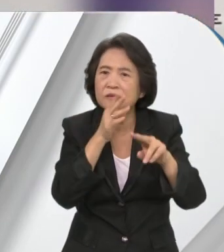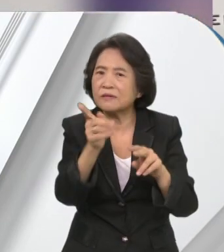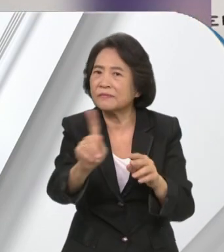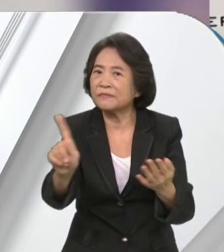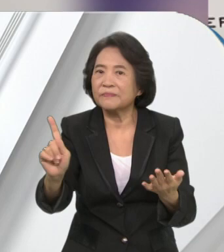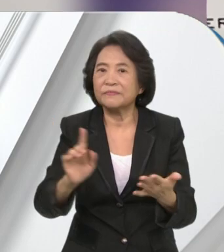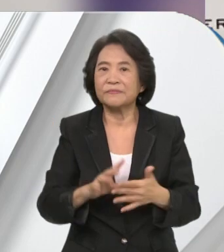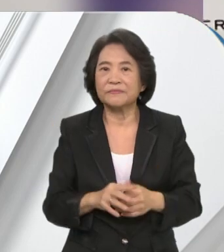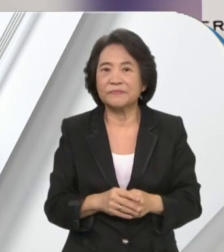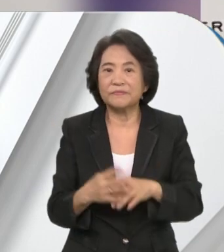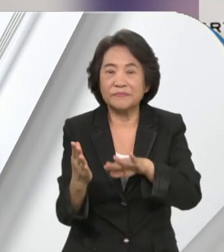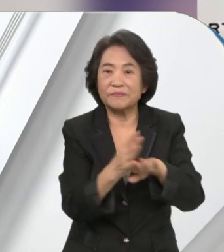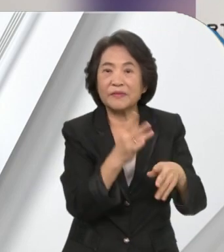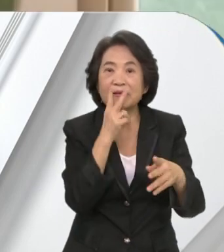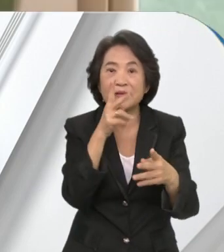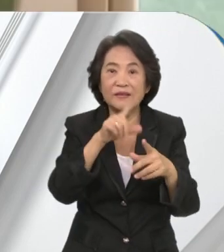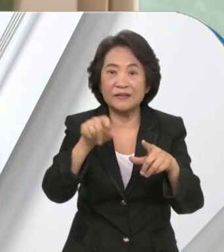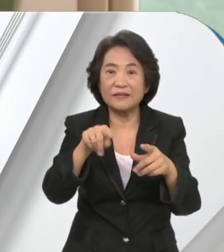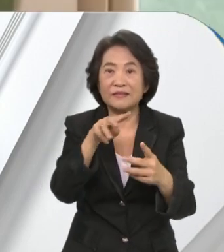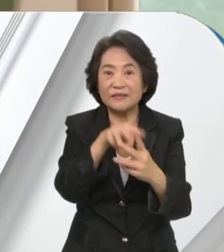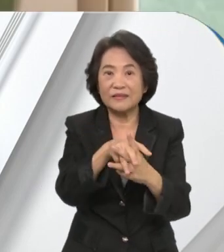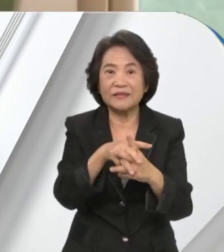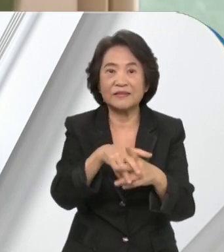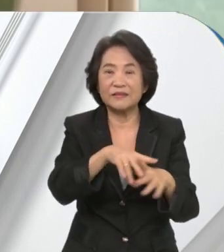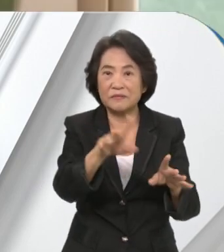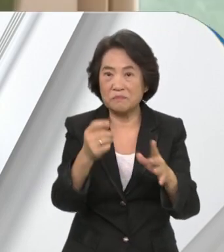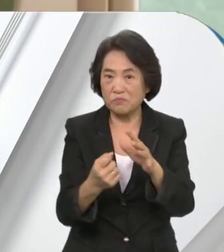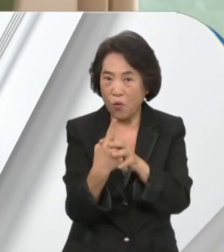慈悲真嘅议题，故事托阿太天